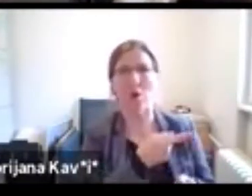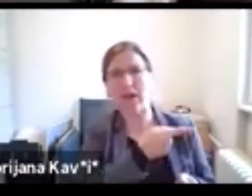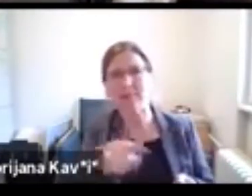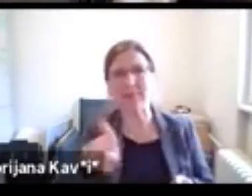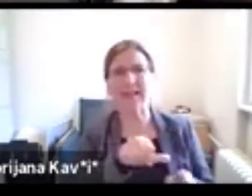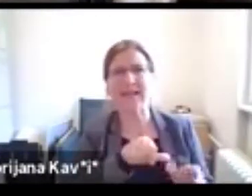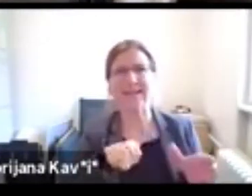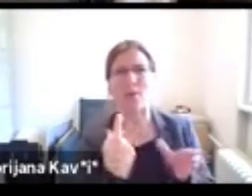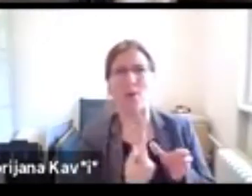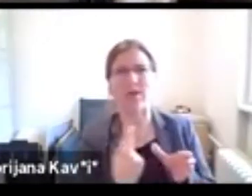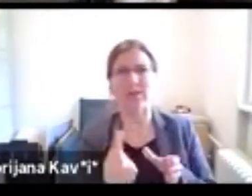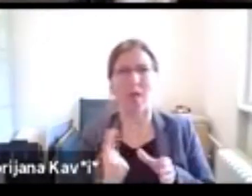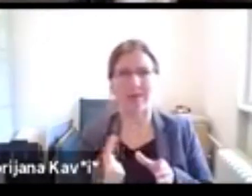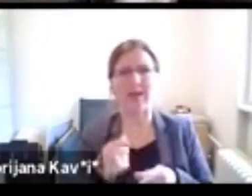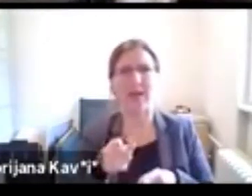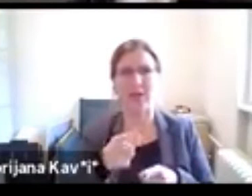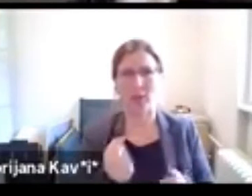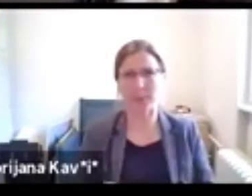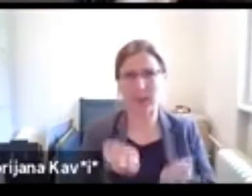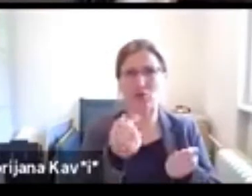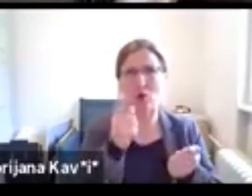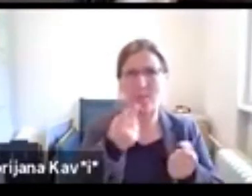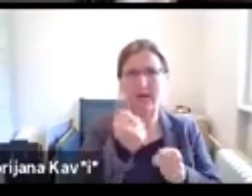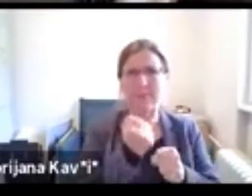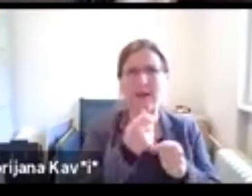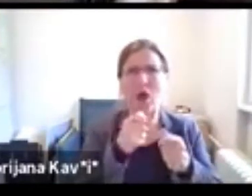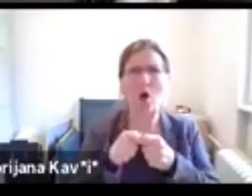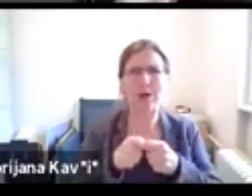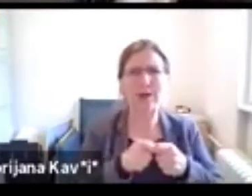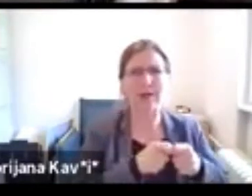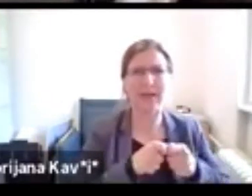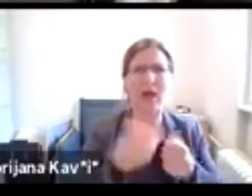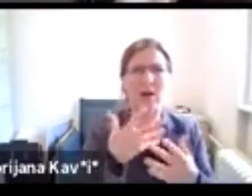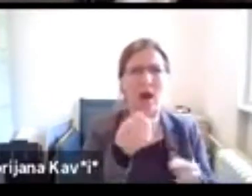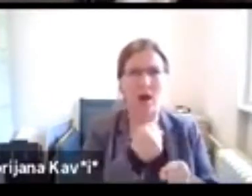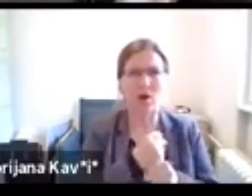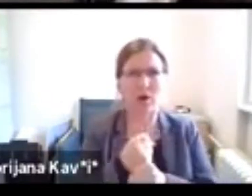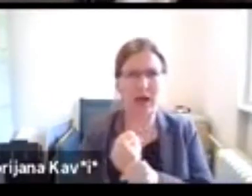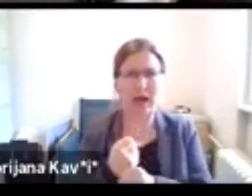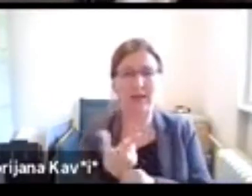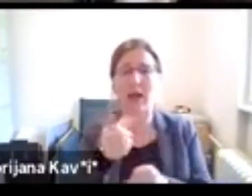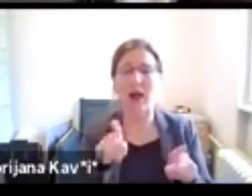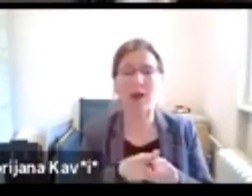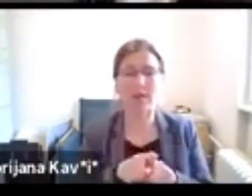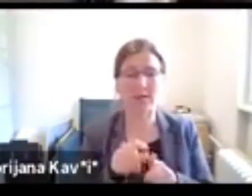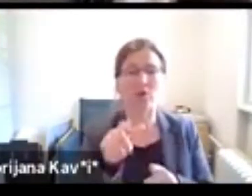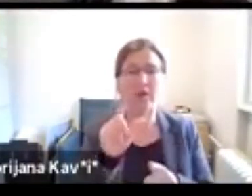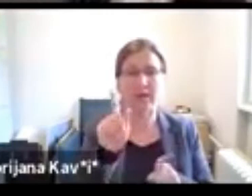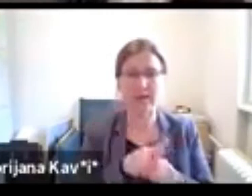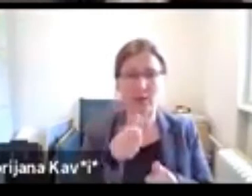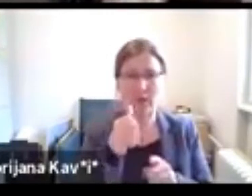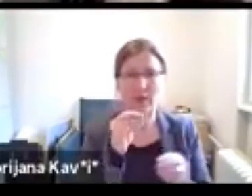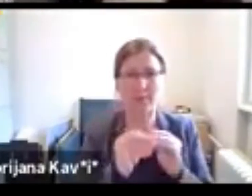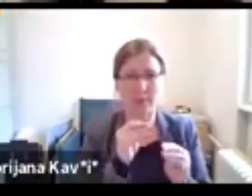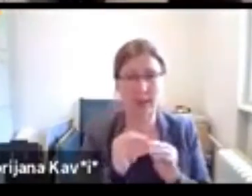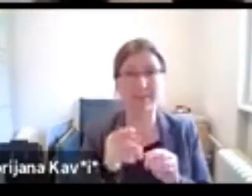mogućnost organiziranja samog rada, samih obrada, ali isto tako je jedan od problema s kojim se suočavamo da su sve više